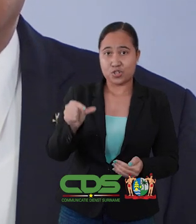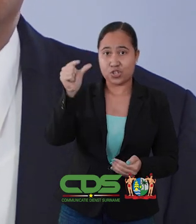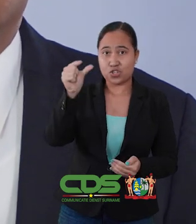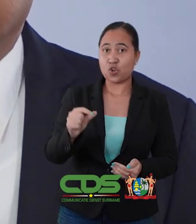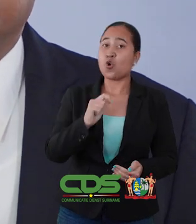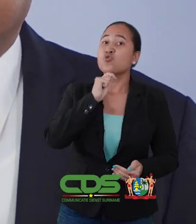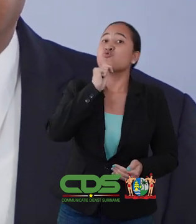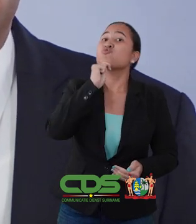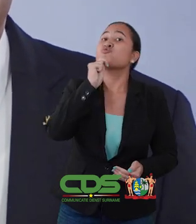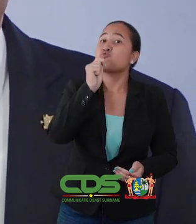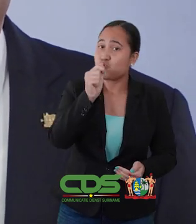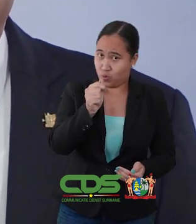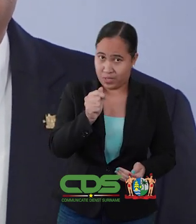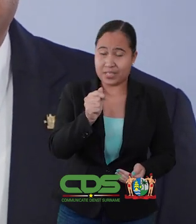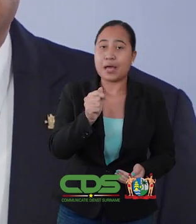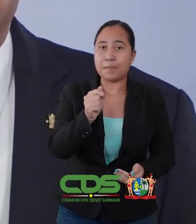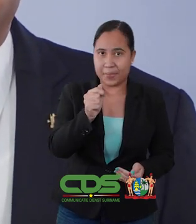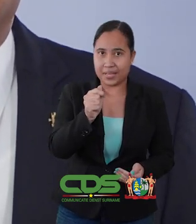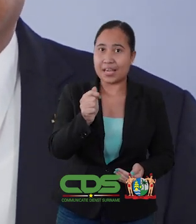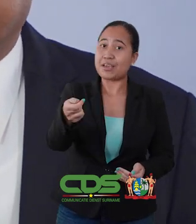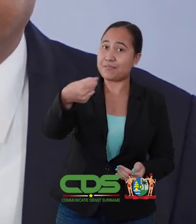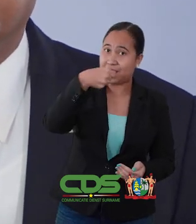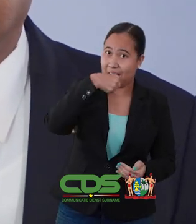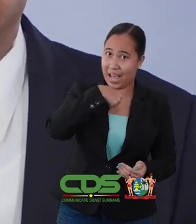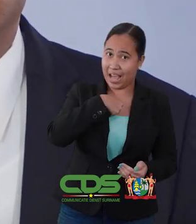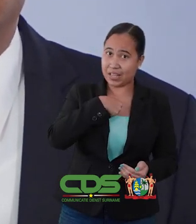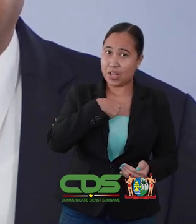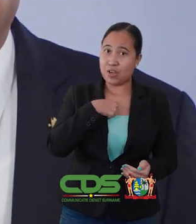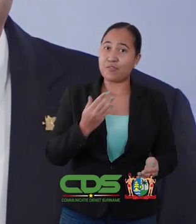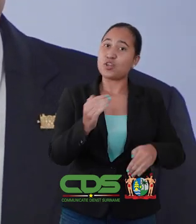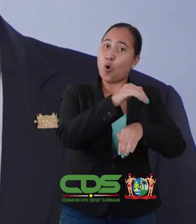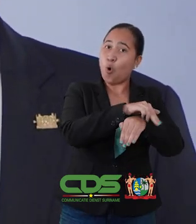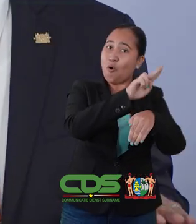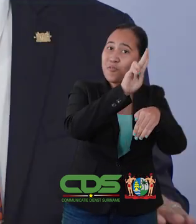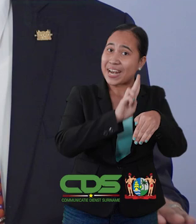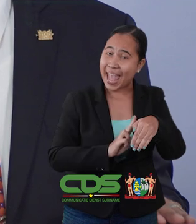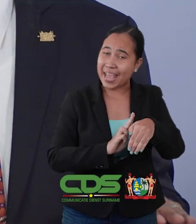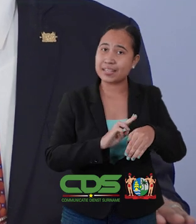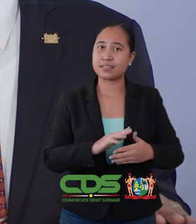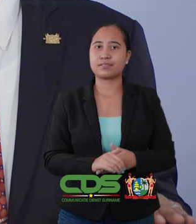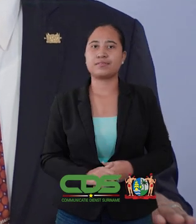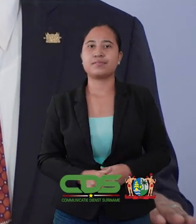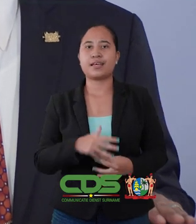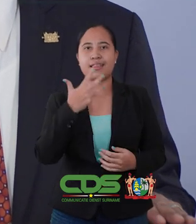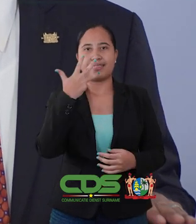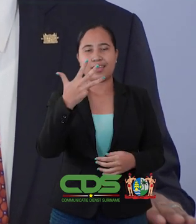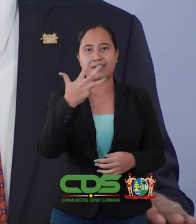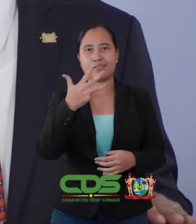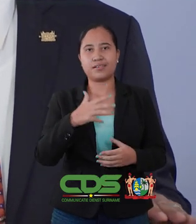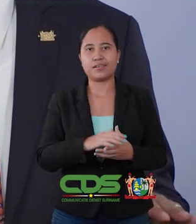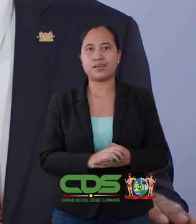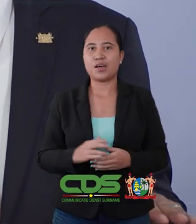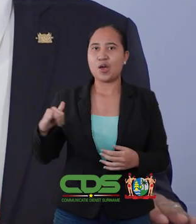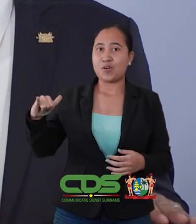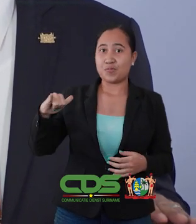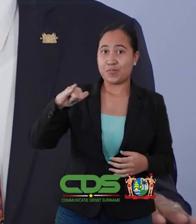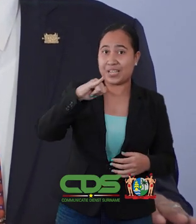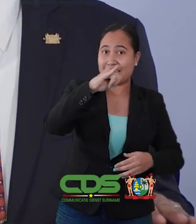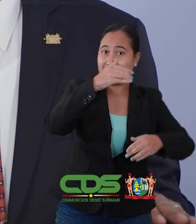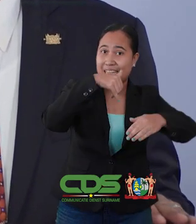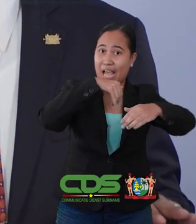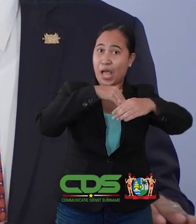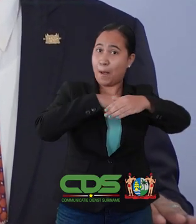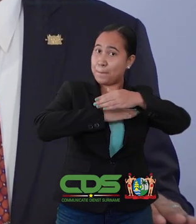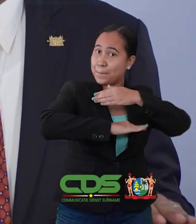persoon toestemming heeft verkregen van de bevoegde autoriteiten. Maatregel nummer 9. Vluchten naar